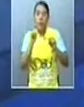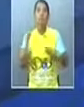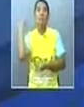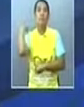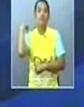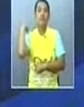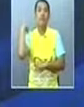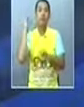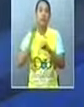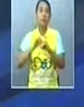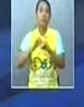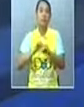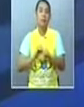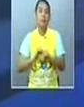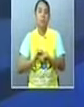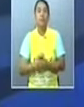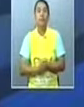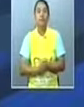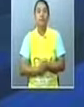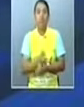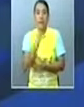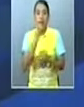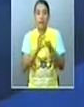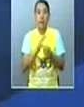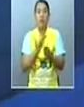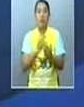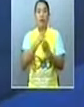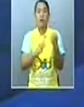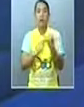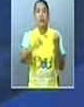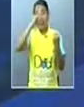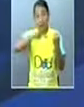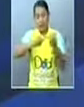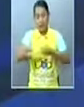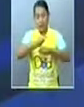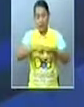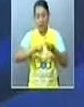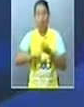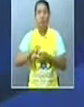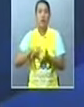องราวของผลสะท้อนที่กลับเข้ามาในอัตราแลกเปลี่ยนเงินบาทไทยที่มีแนวโน้มอ่อนค่านั้นอ